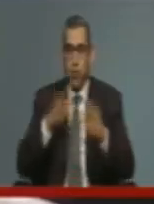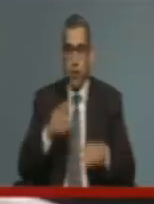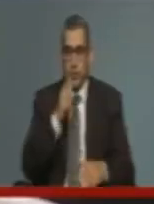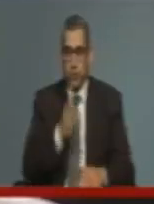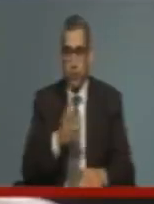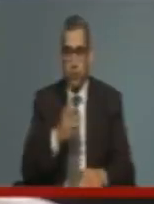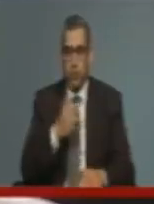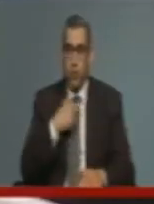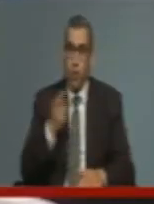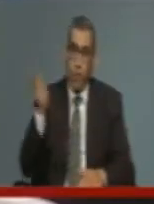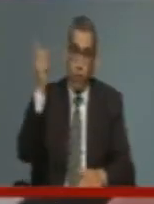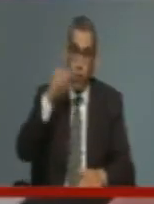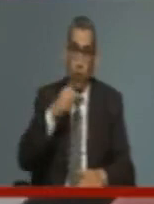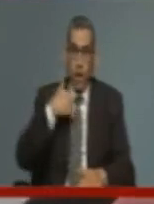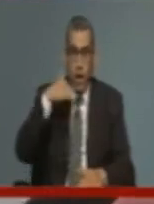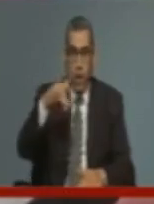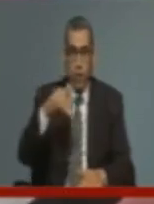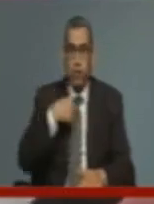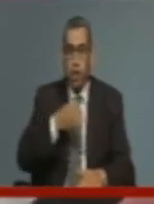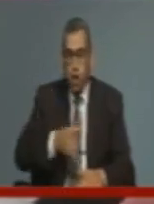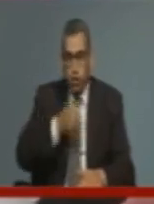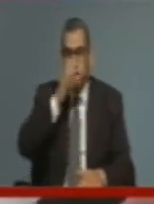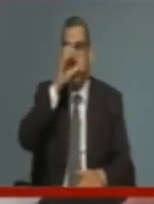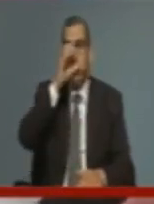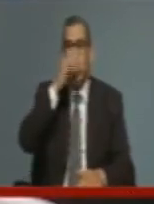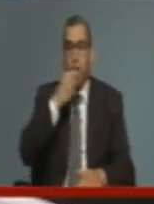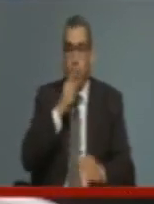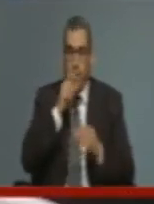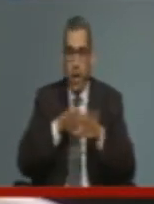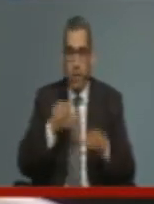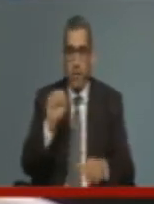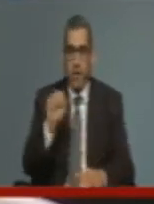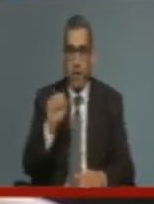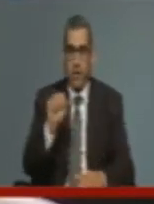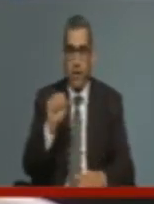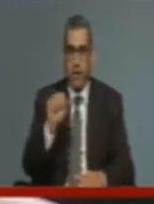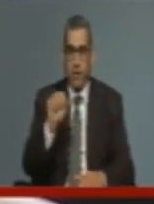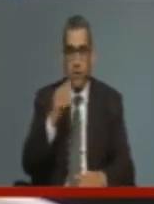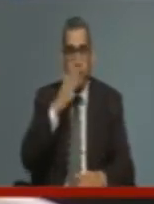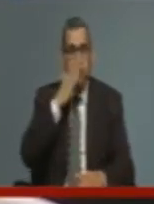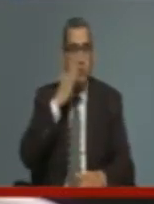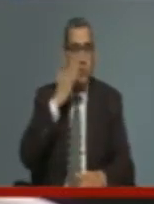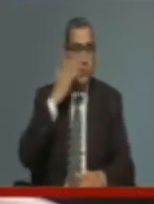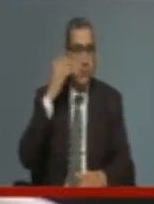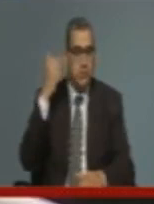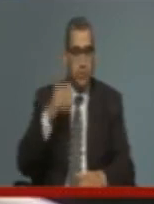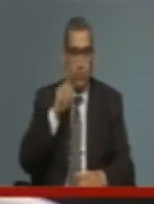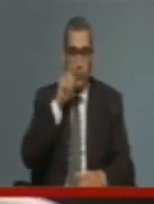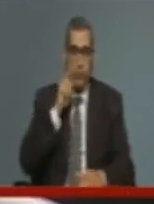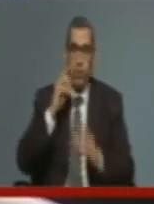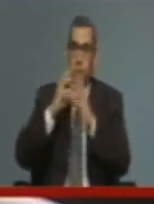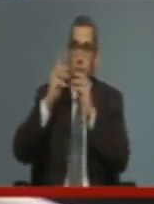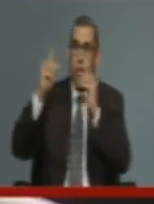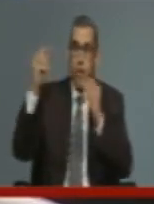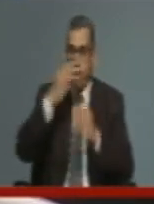وبكره هجيلك واشرب من فناجيلك، وامسح دموع الغربة في